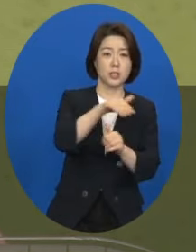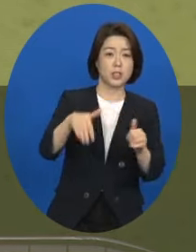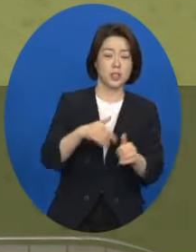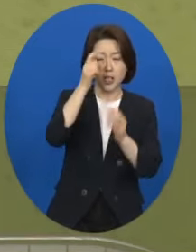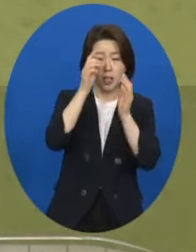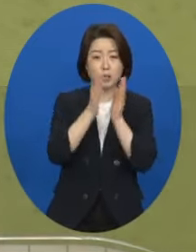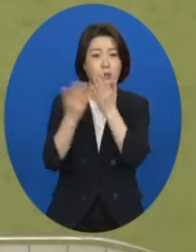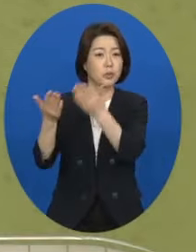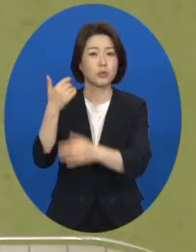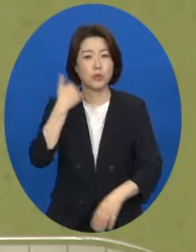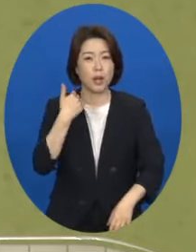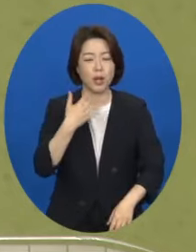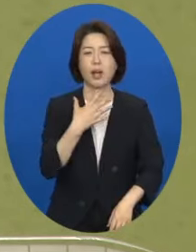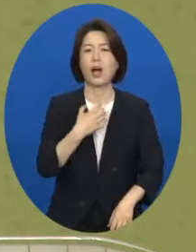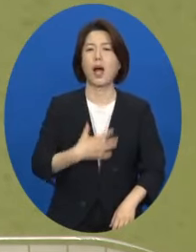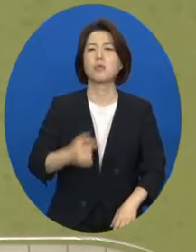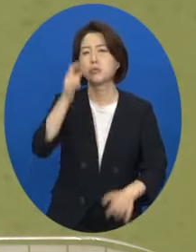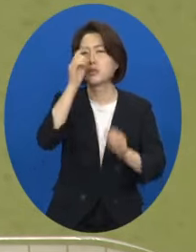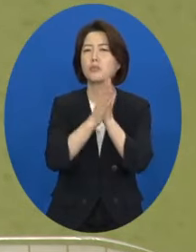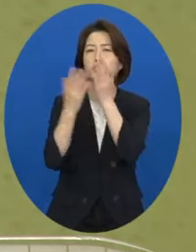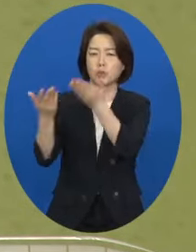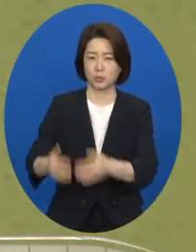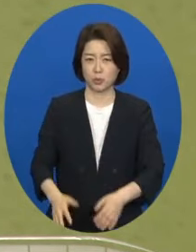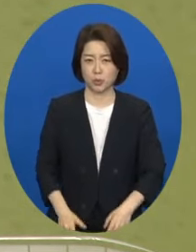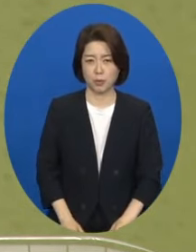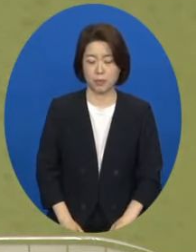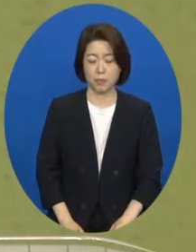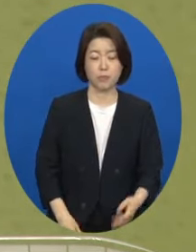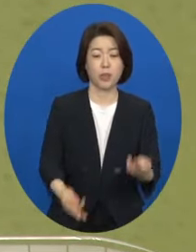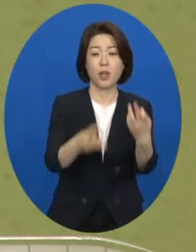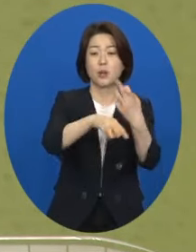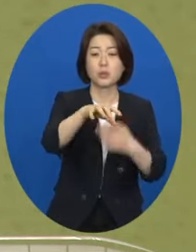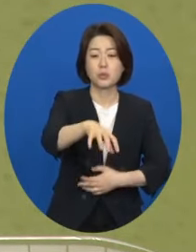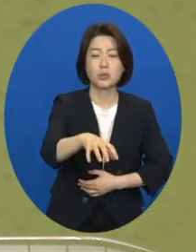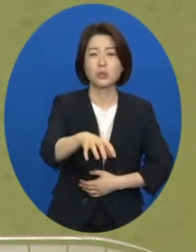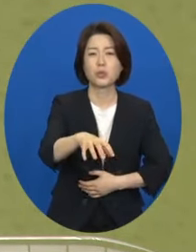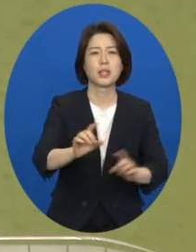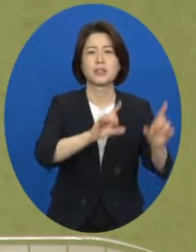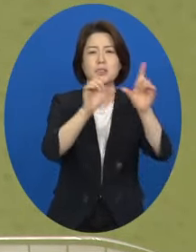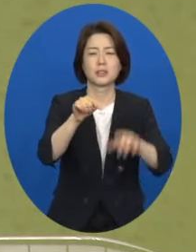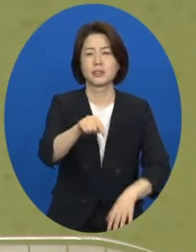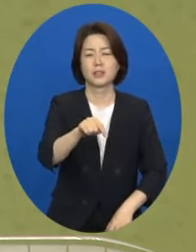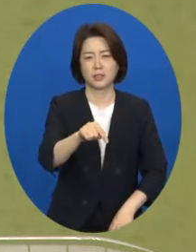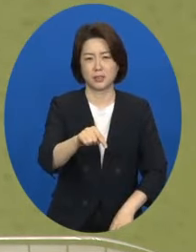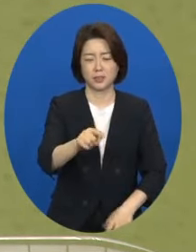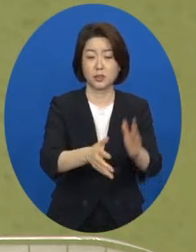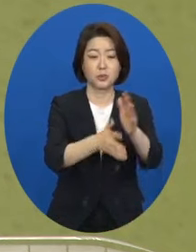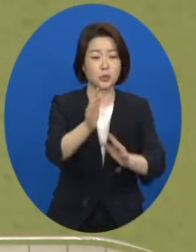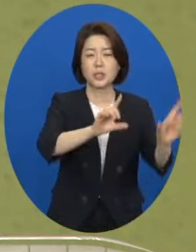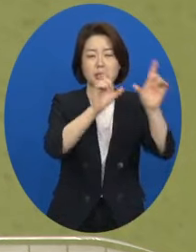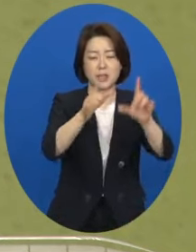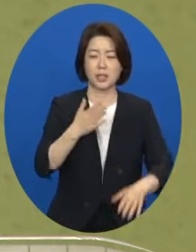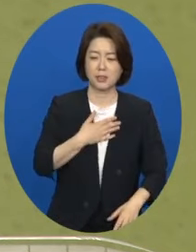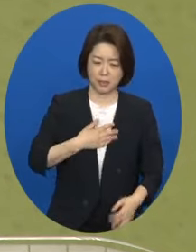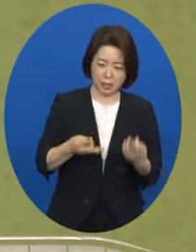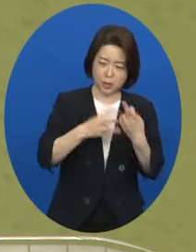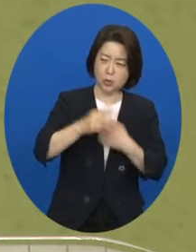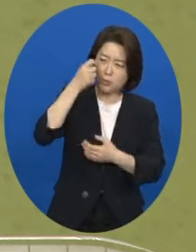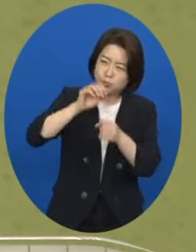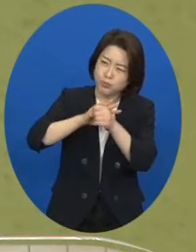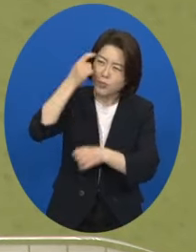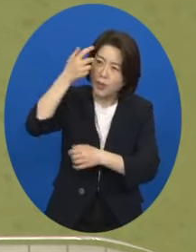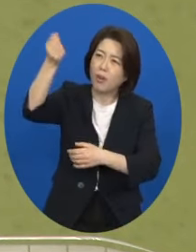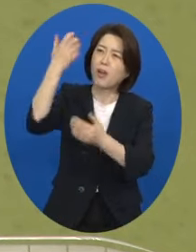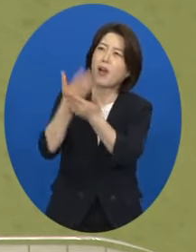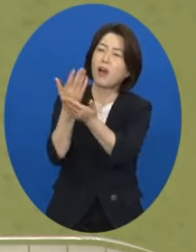아브라함이 기도를 해줬죠. 하나님, 아브라함 그 도시에 롯이 사는데 이 조카 불쌍히 여겨주십시오. 살려주십시오. 그